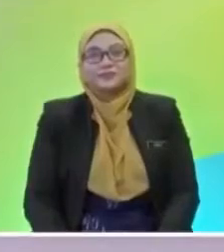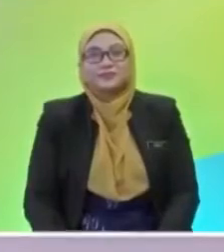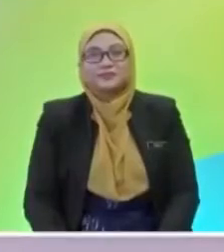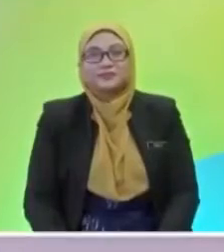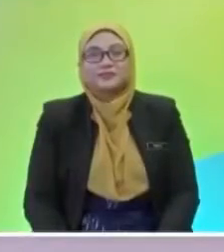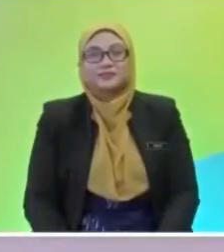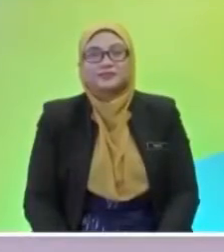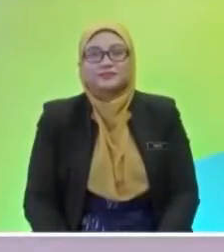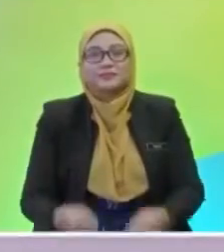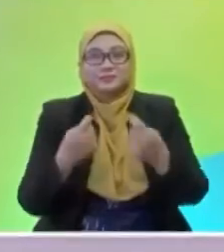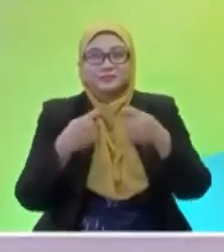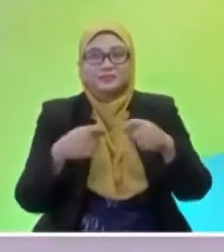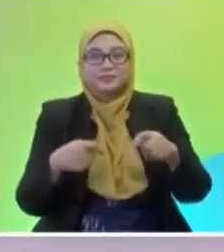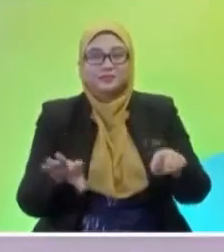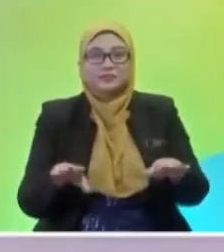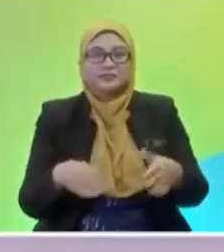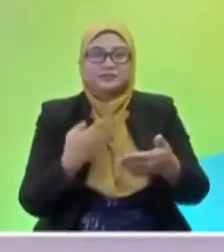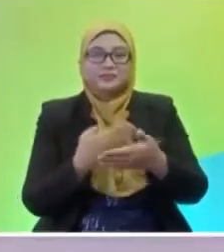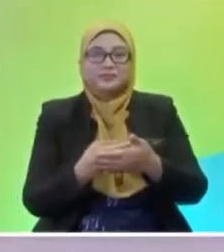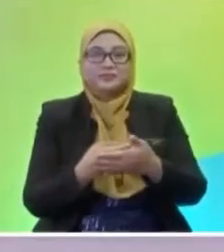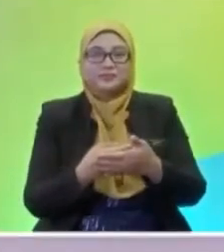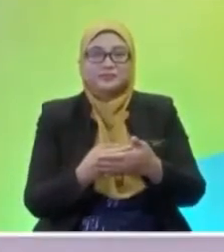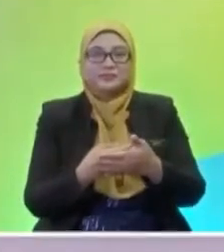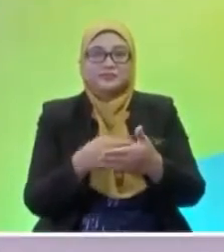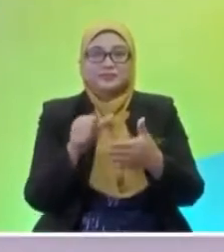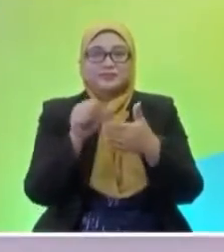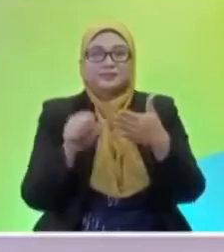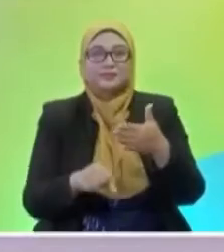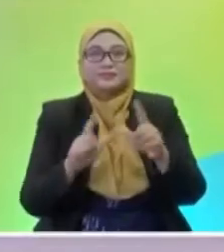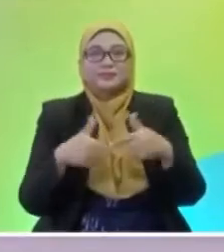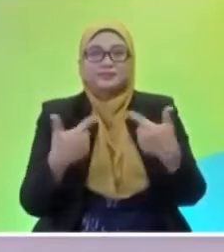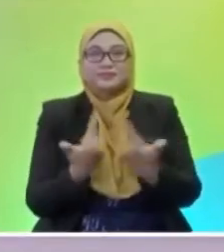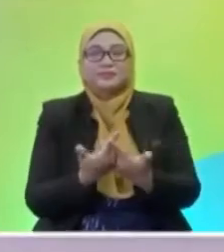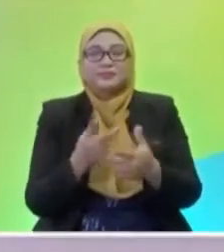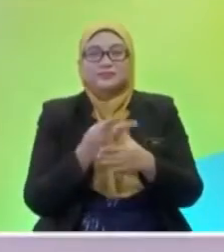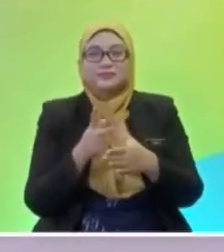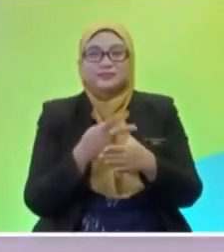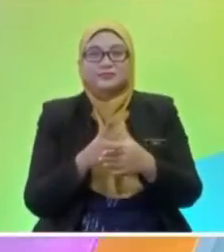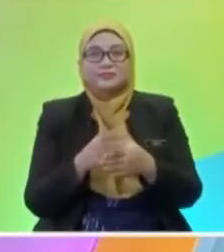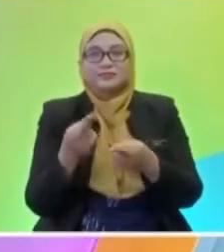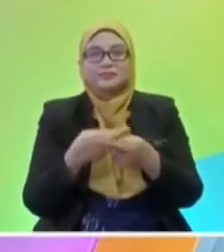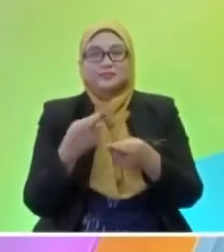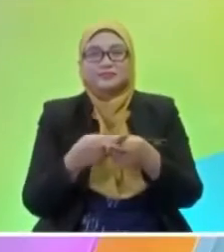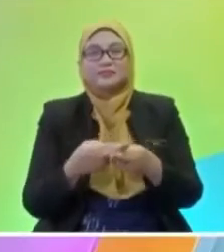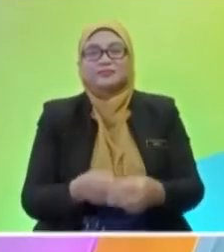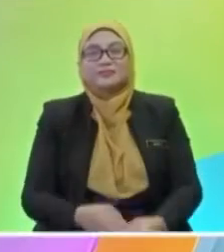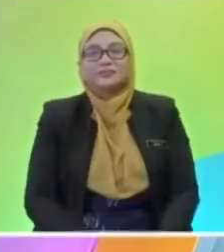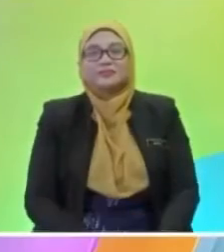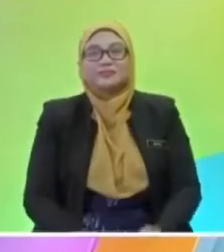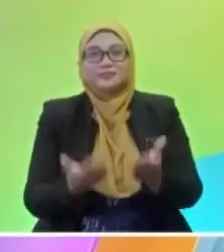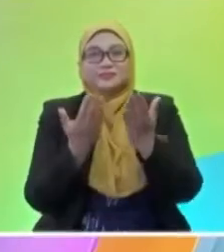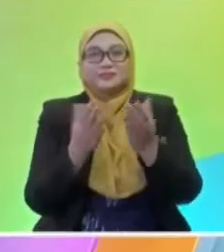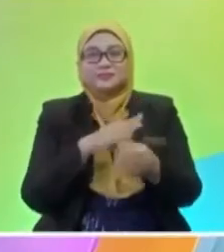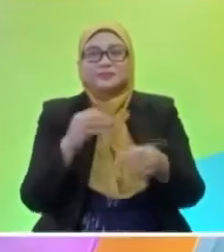pun sampai di penghujung kelas. Jadi boleh tak Cikgu kongsikan sedikit rumusan? Okey, jadi alhamdulillah Syafiqah dan